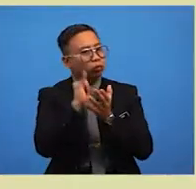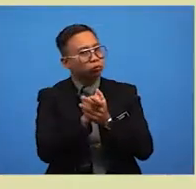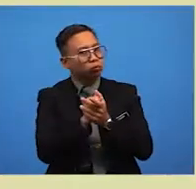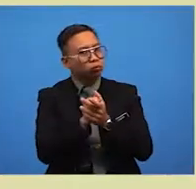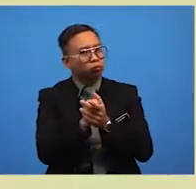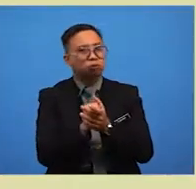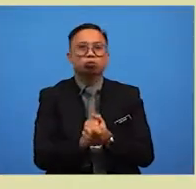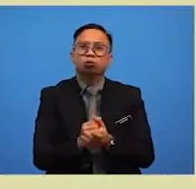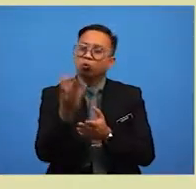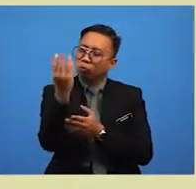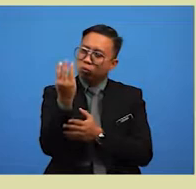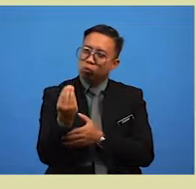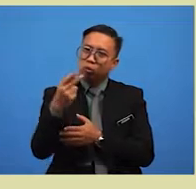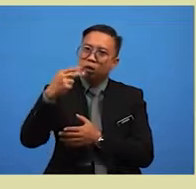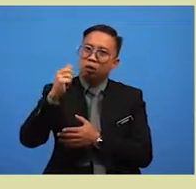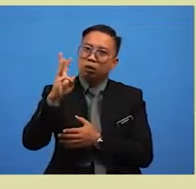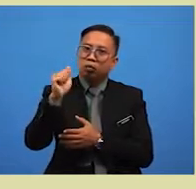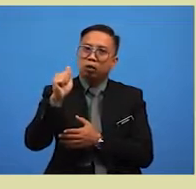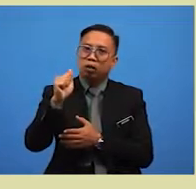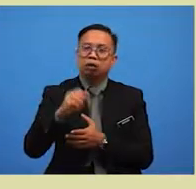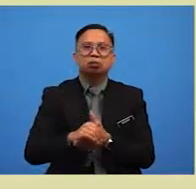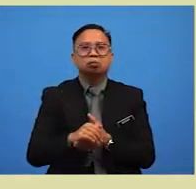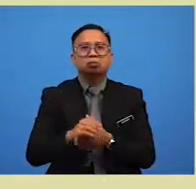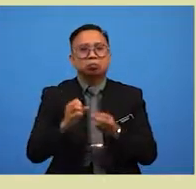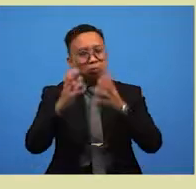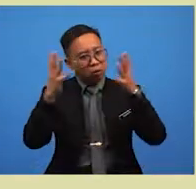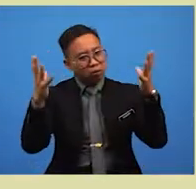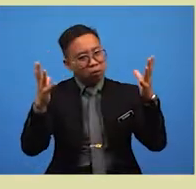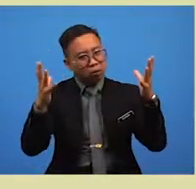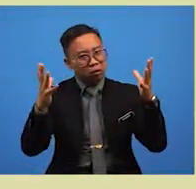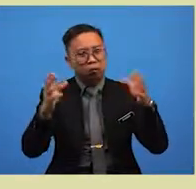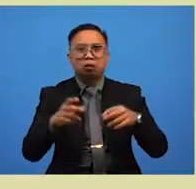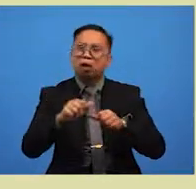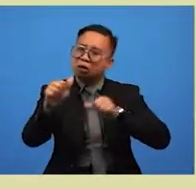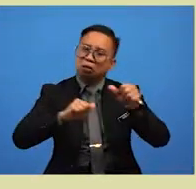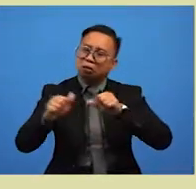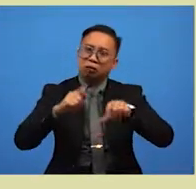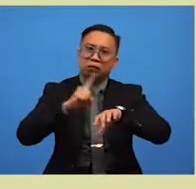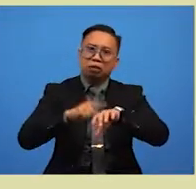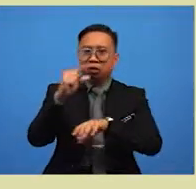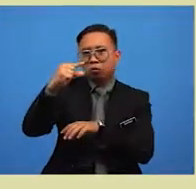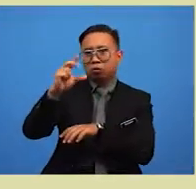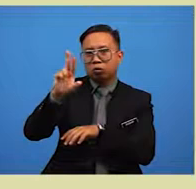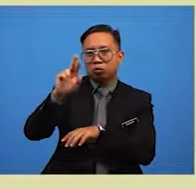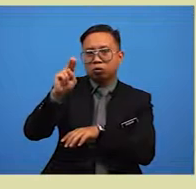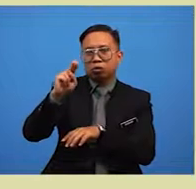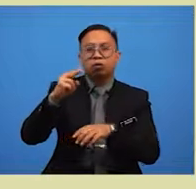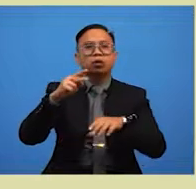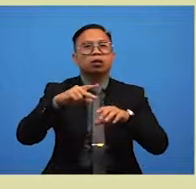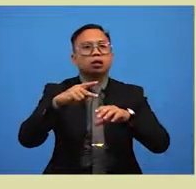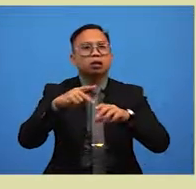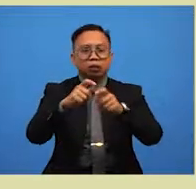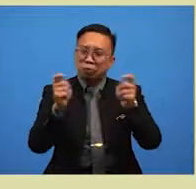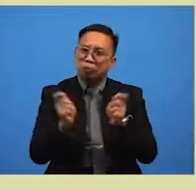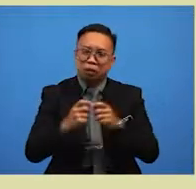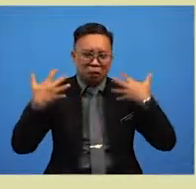lulu hawa fizikal adalah paling dominan atau sangat aktif berlaku di kawasan gurun